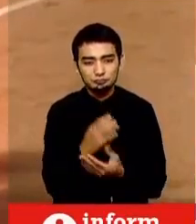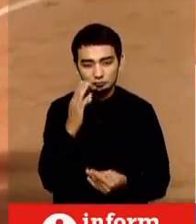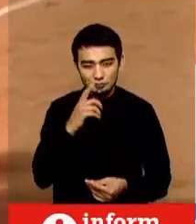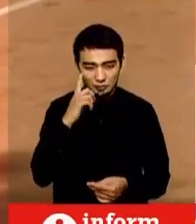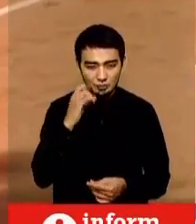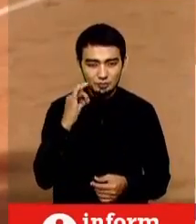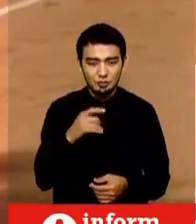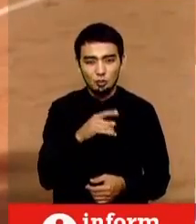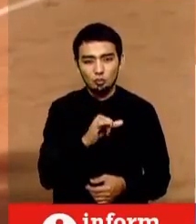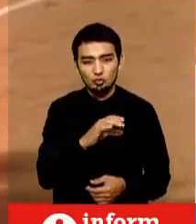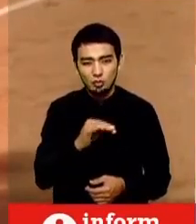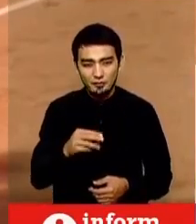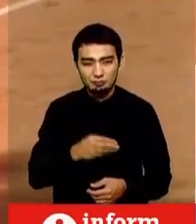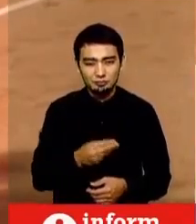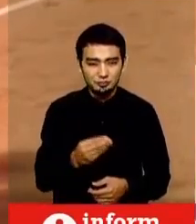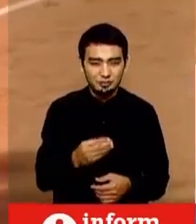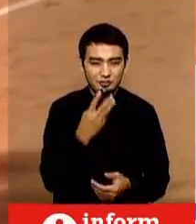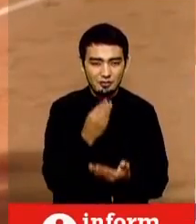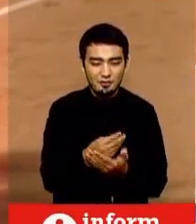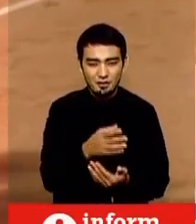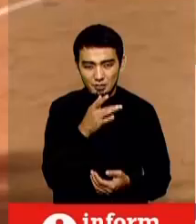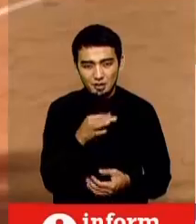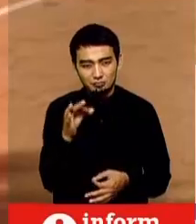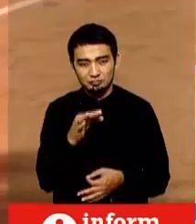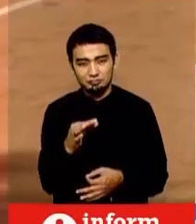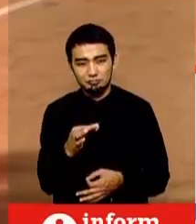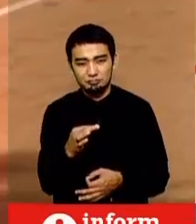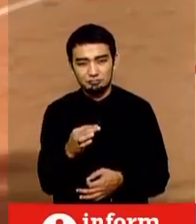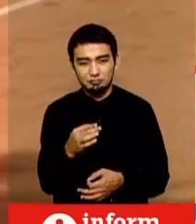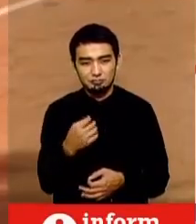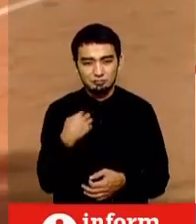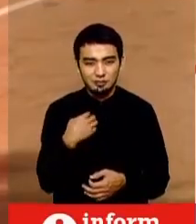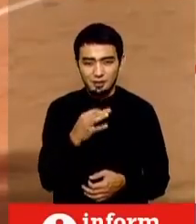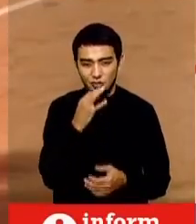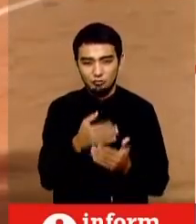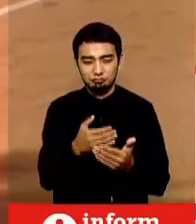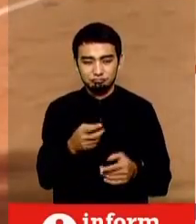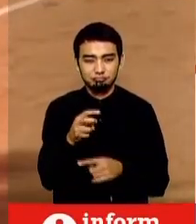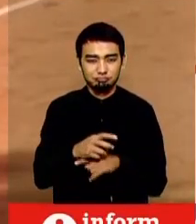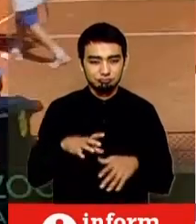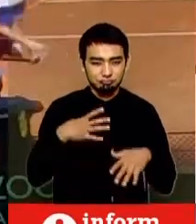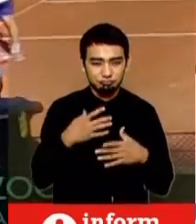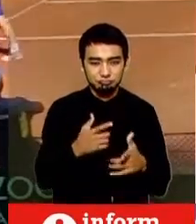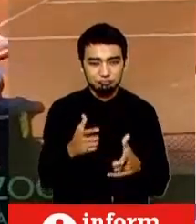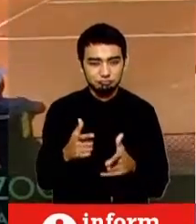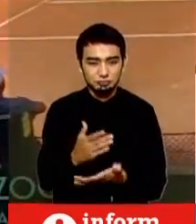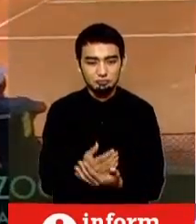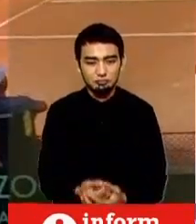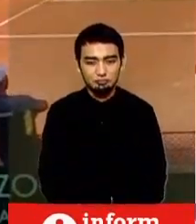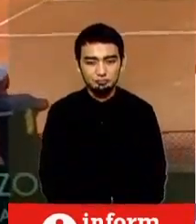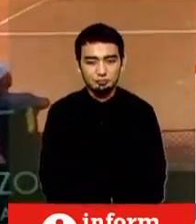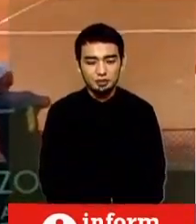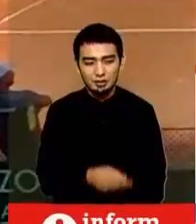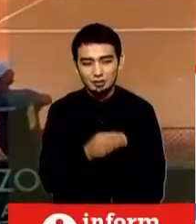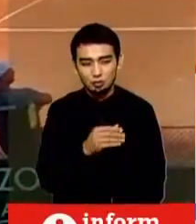условия. Тут не так просто играть на данный момент, нам еще есть высота. Ну, мы приехали заранее, адаптируемся.